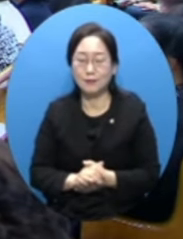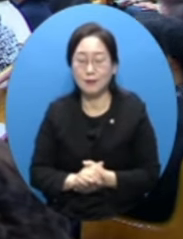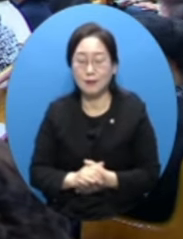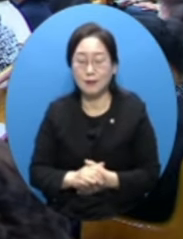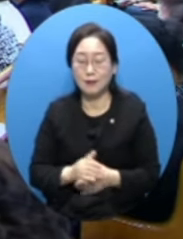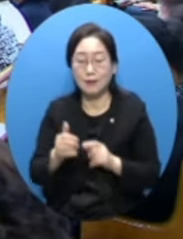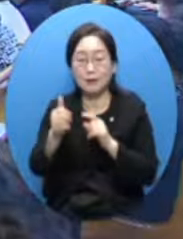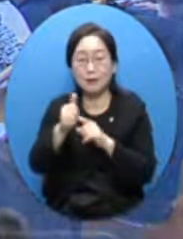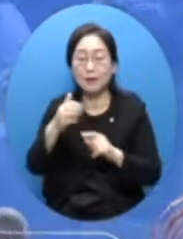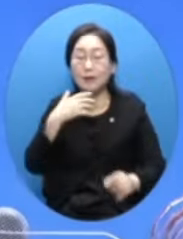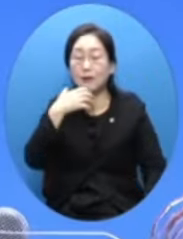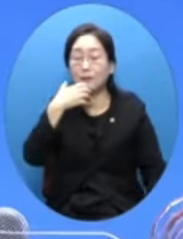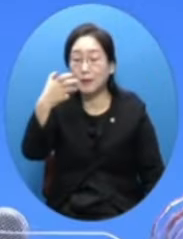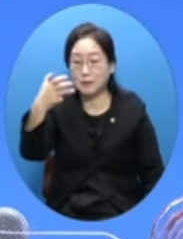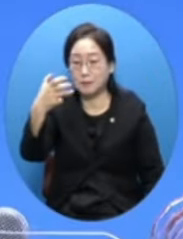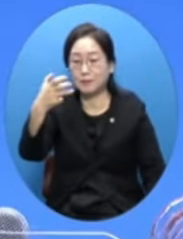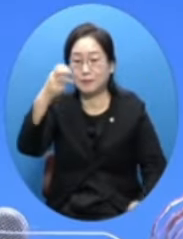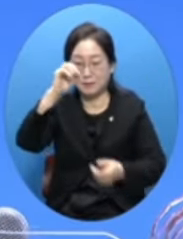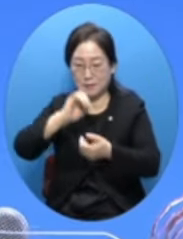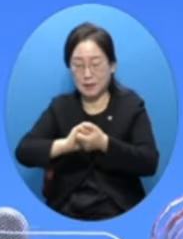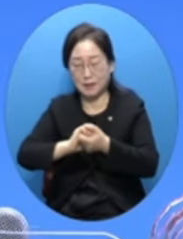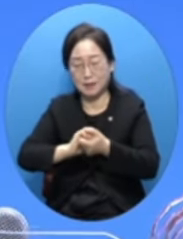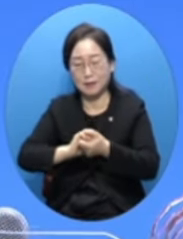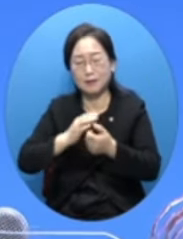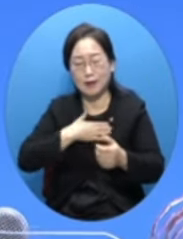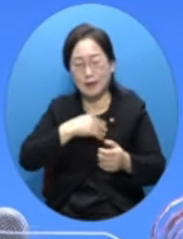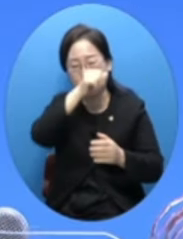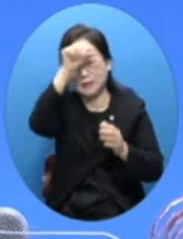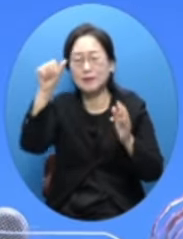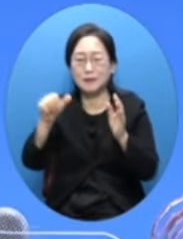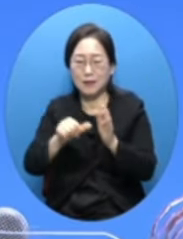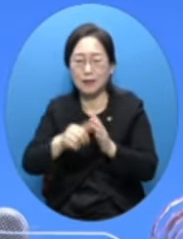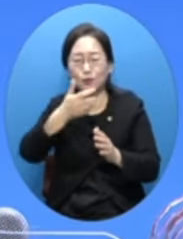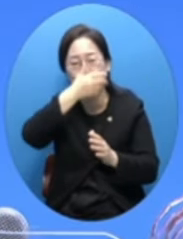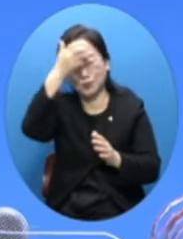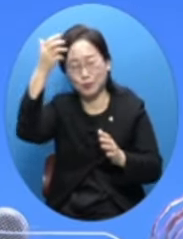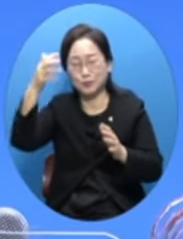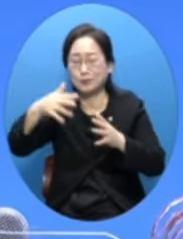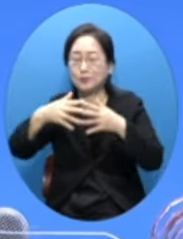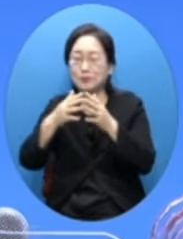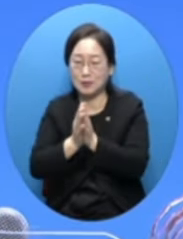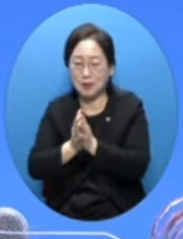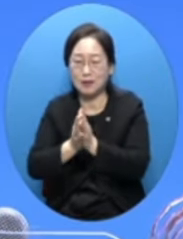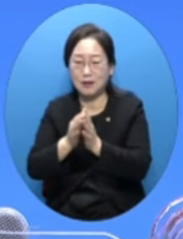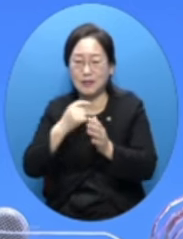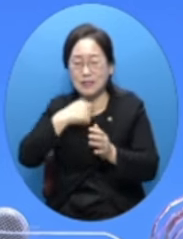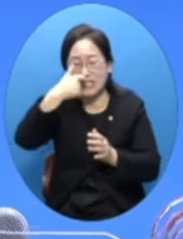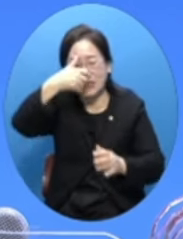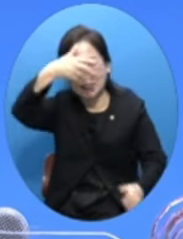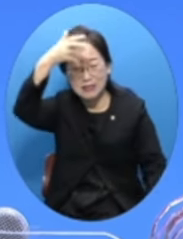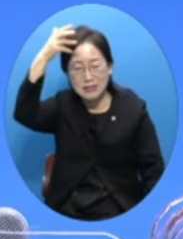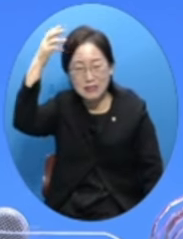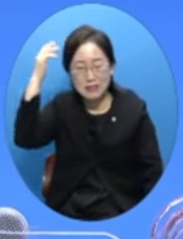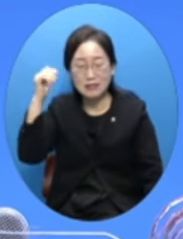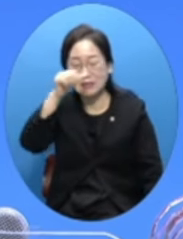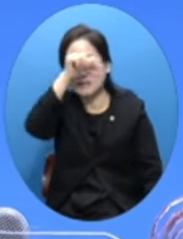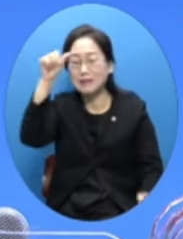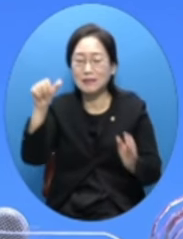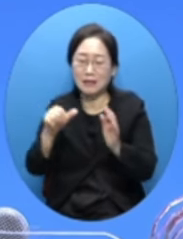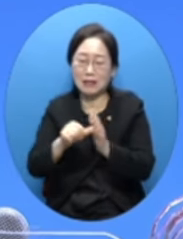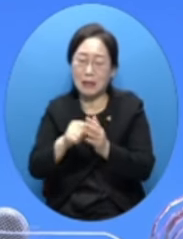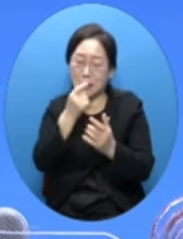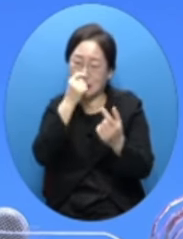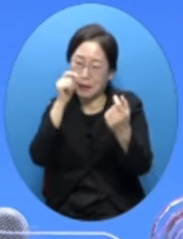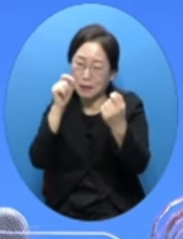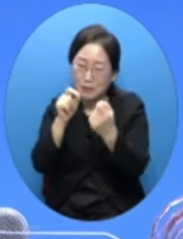80세가 되어서 이제 모든 인생의 꿈을 접고 이제 내 백발이 성성해서 내 인생이 이렇게 끝나는구나 하고